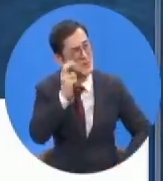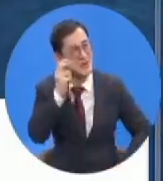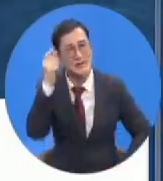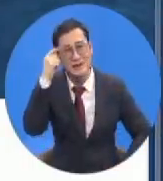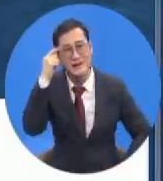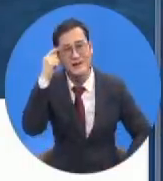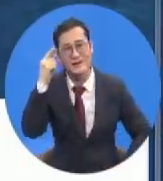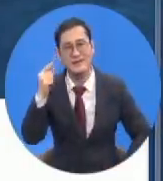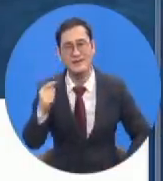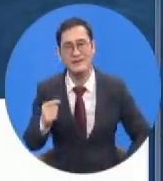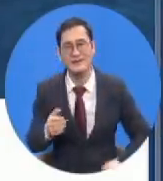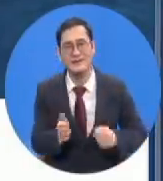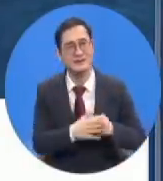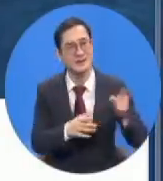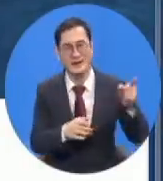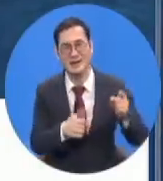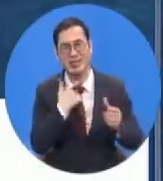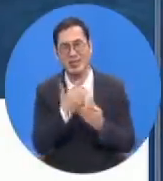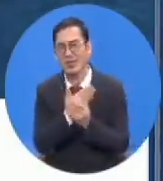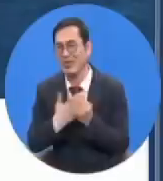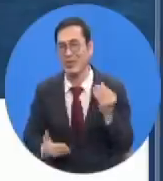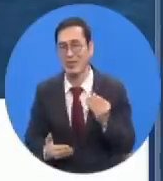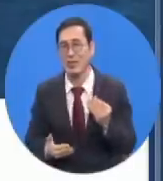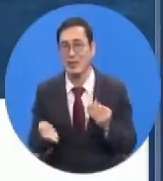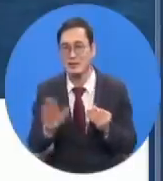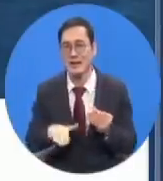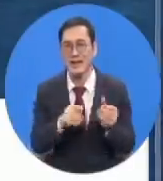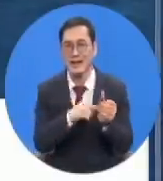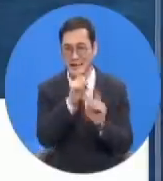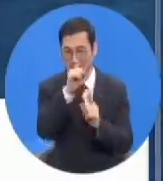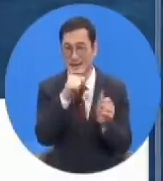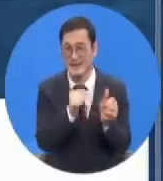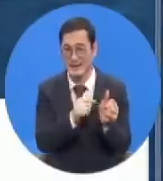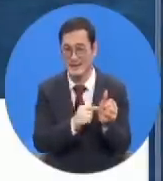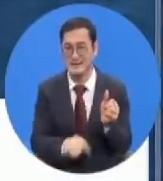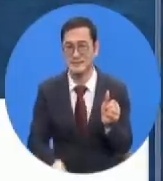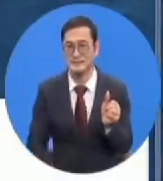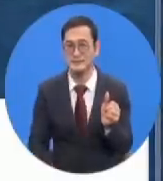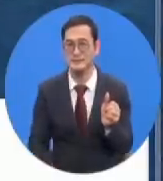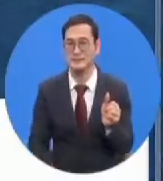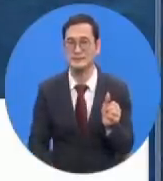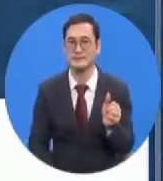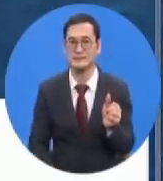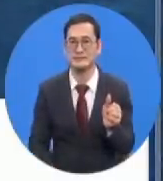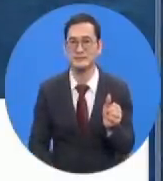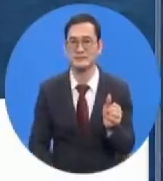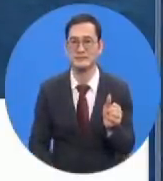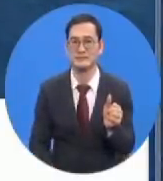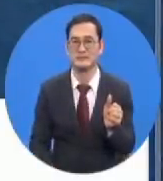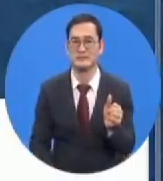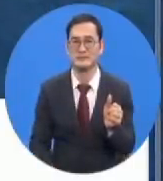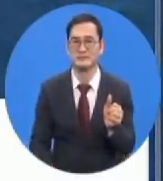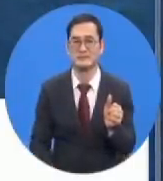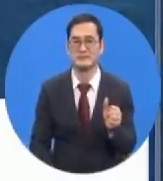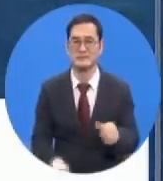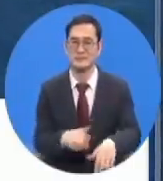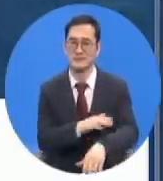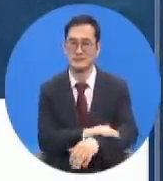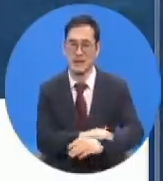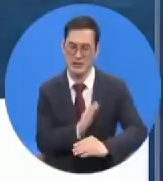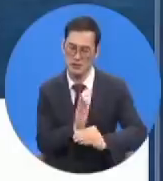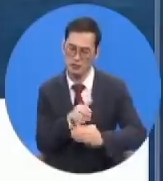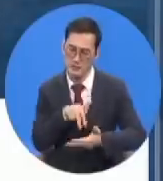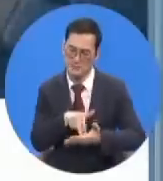있는 인사들이었는데 이철희 전 의원 같은 경우에는 비문계고 그리고 굉장히 좀 합리적이라는 평을 듣고 있는 사람이기